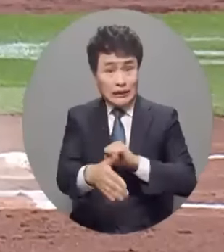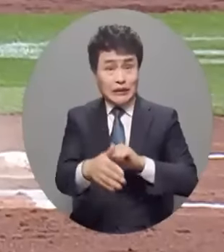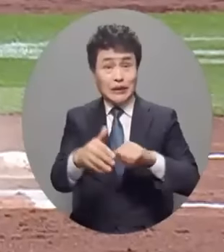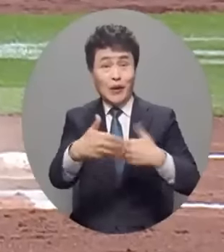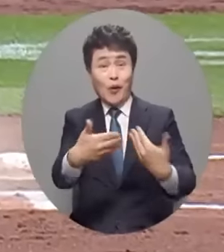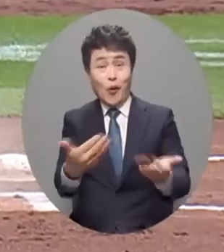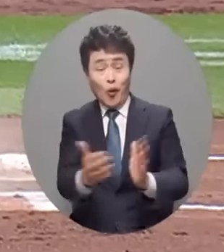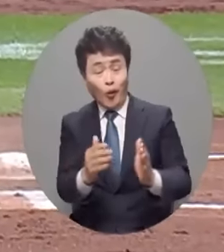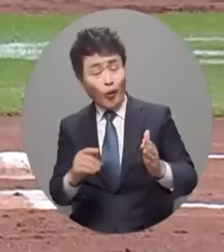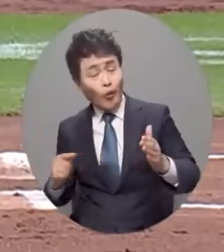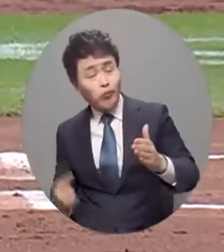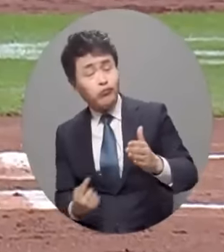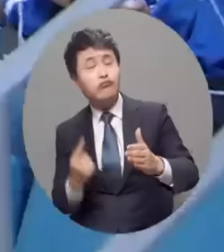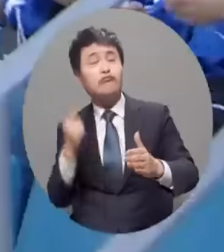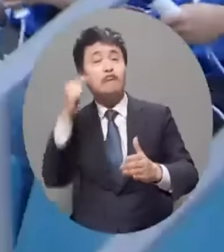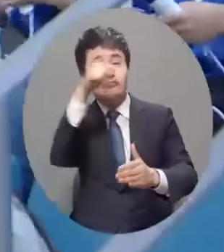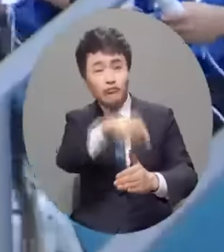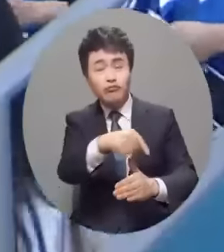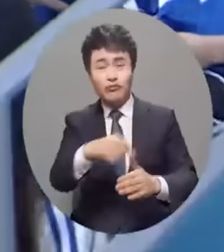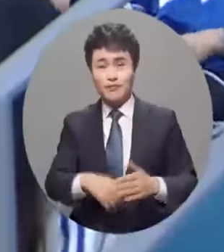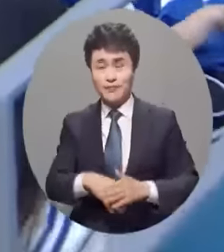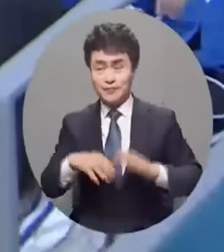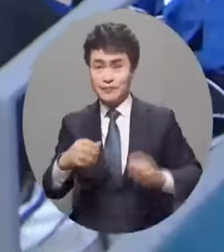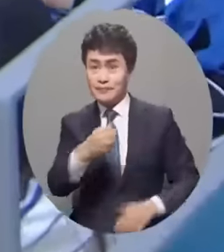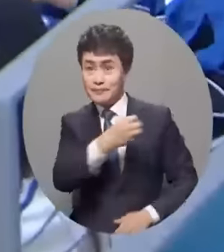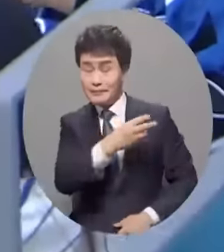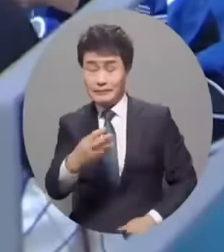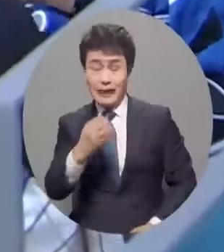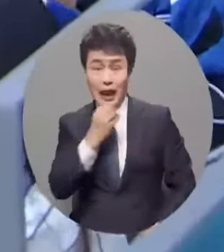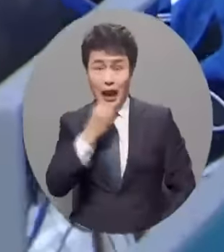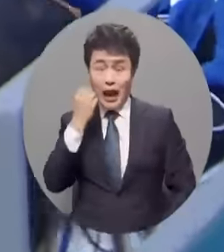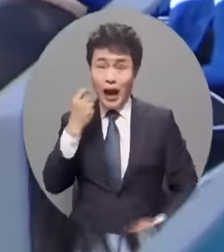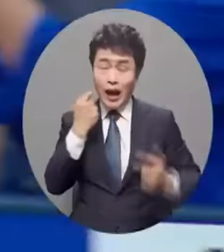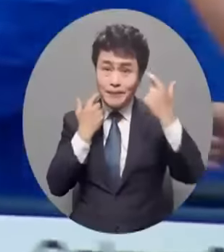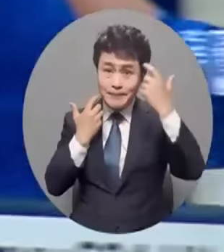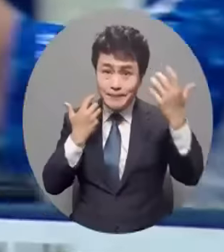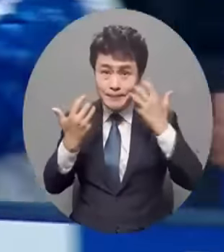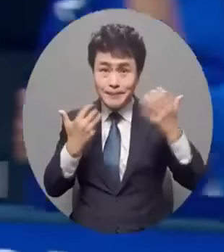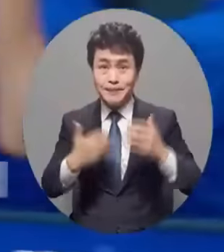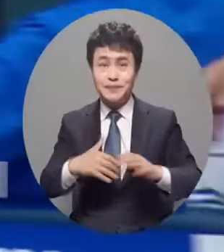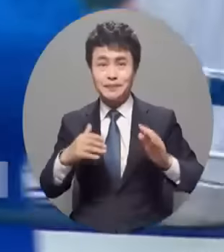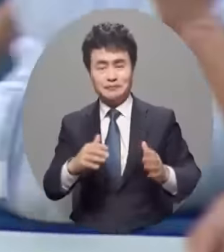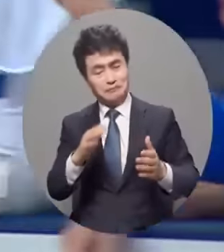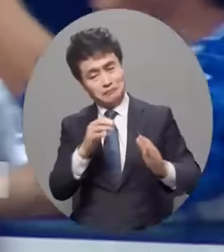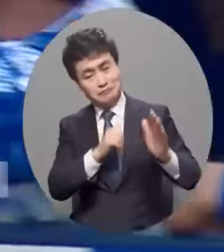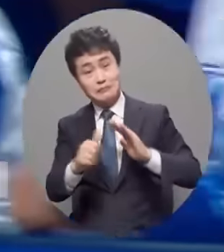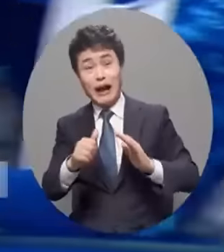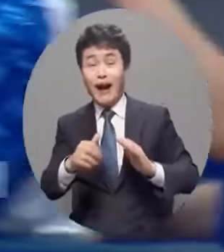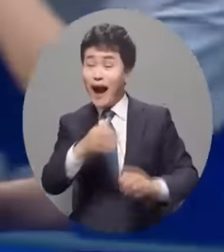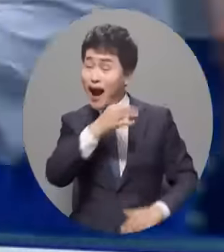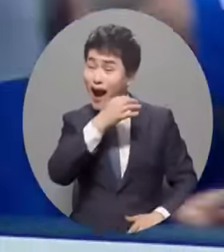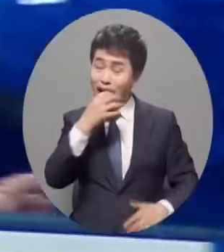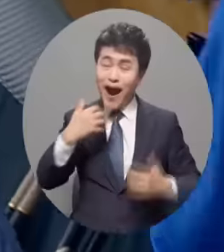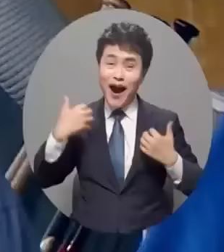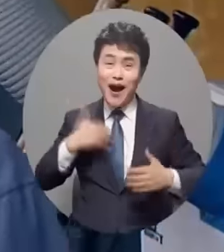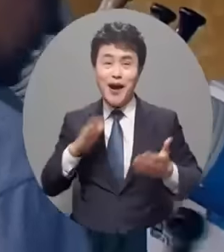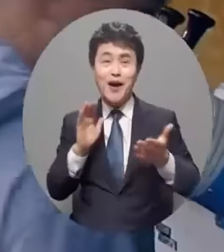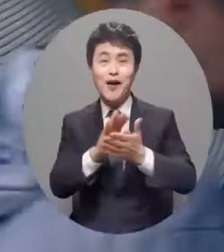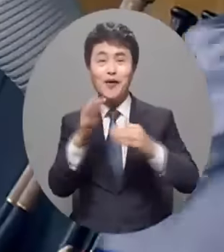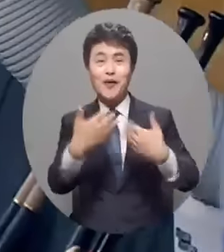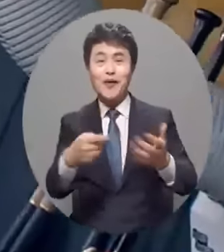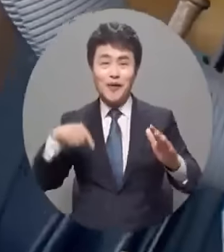티라노타법으로 쏘아올린 석점은 삼성 홈팬들은 열광했고 동료들은 이번에도 흥겨운 세리머니로